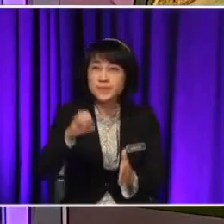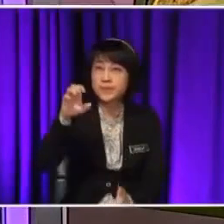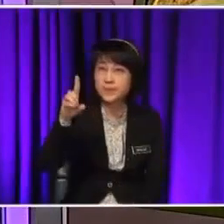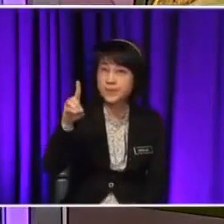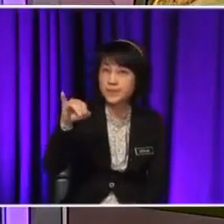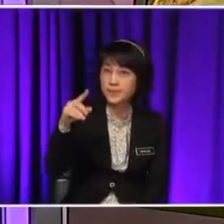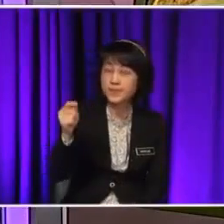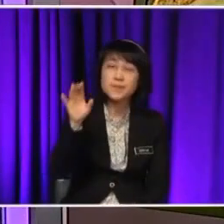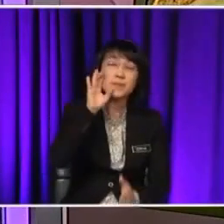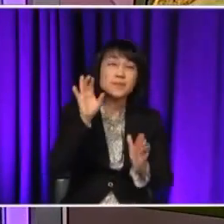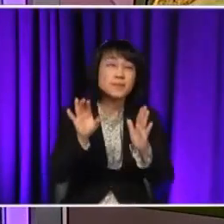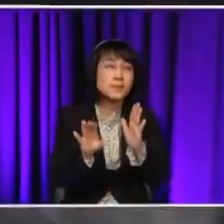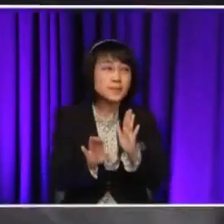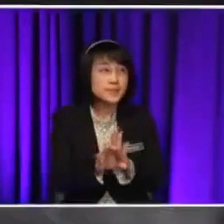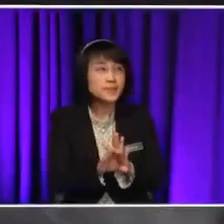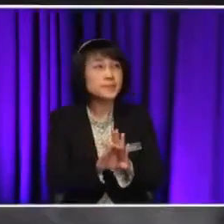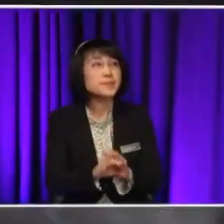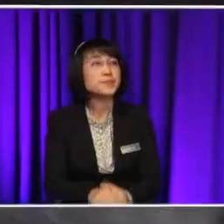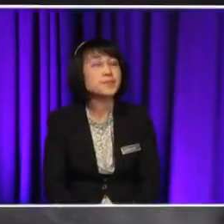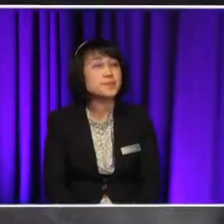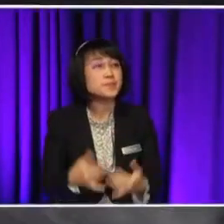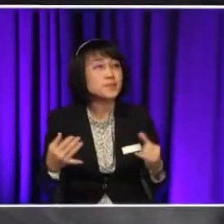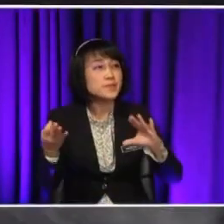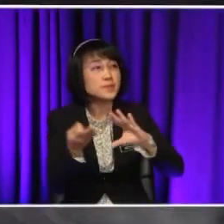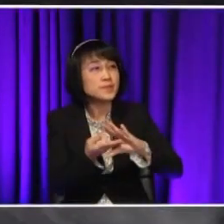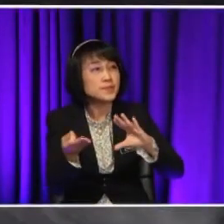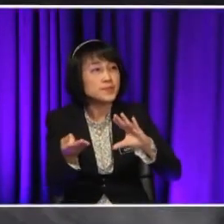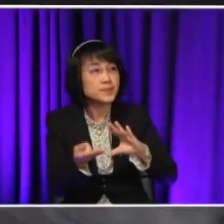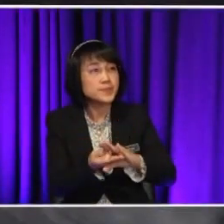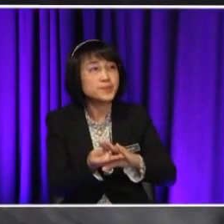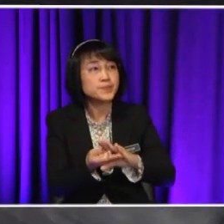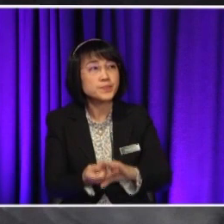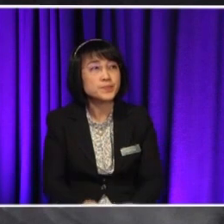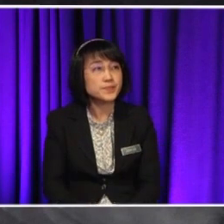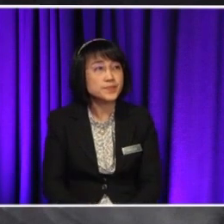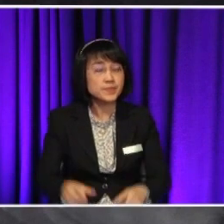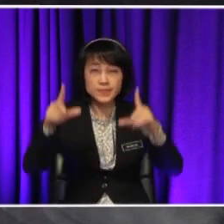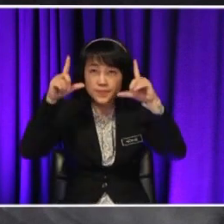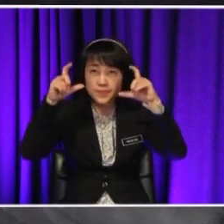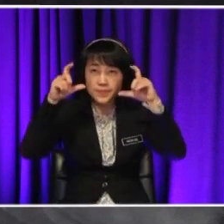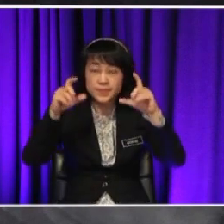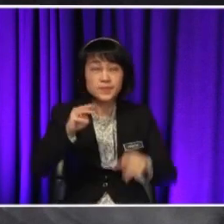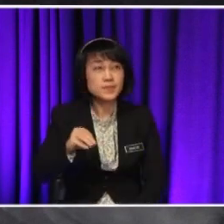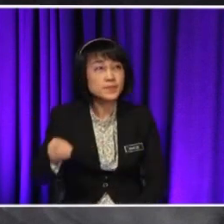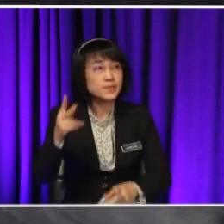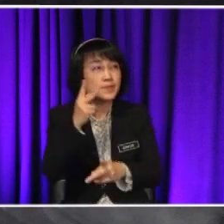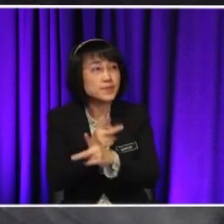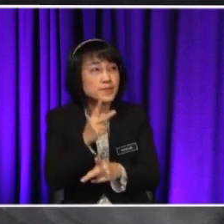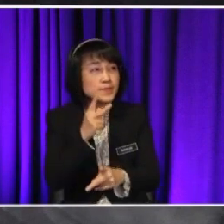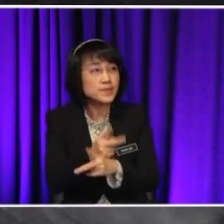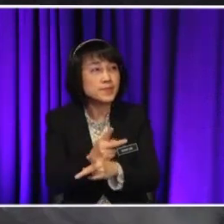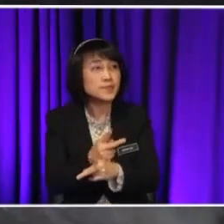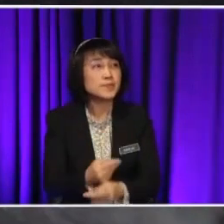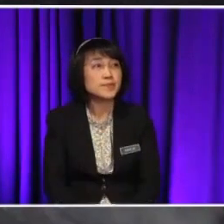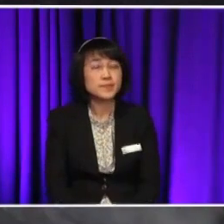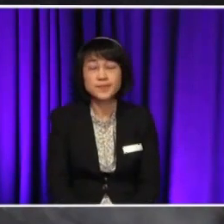adalah kompilasi hasil kerja seni foto murid yang disimpan dan dipersembahkan secara dalam talian. Okey. Jom